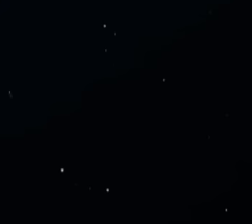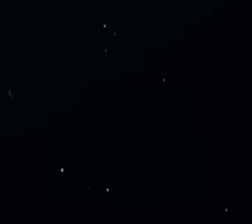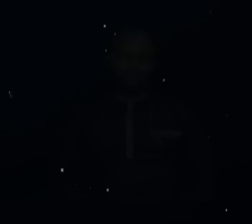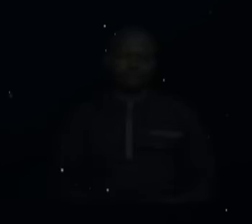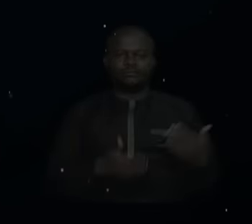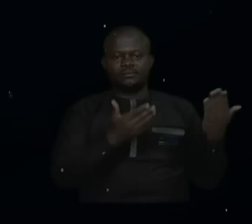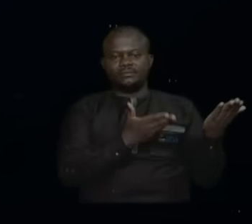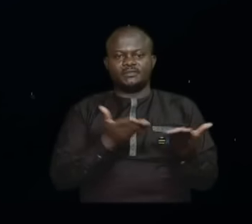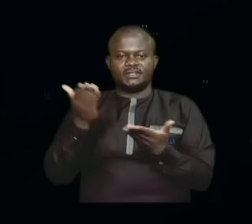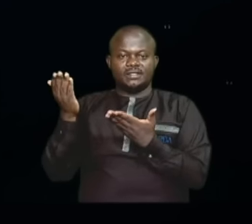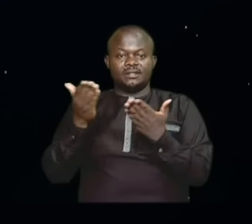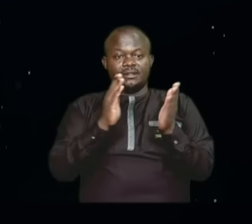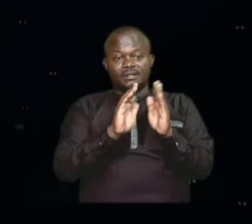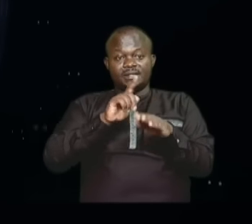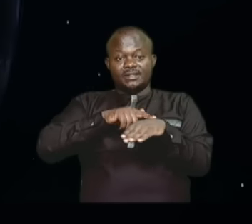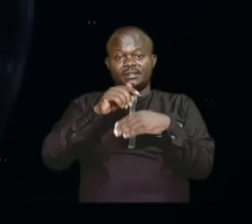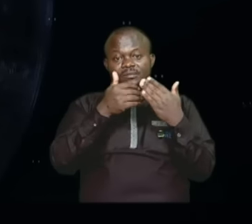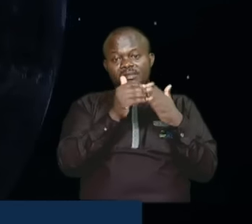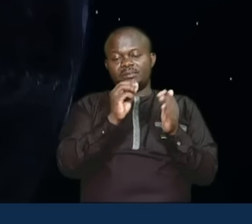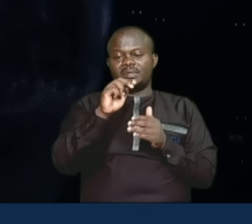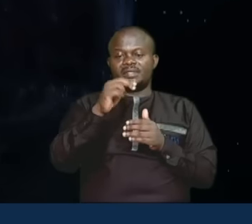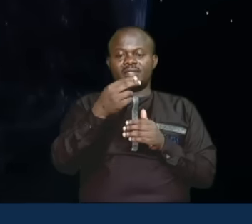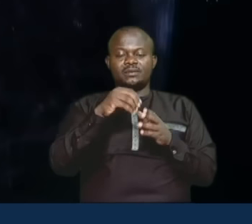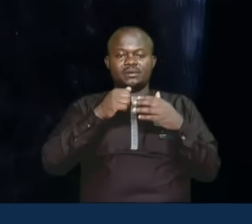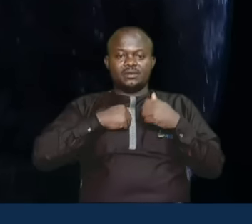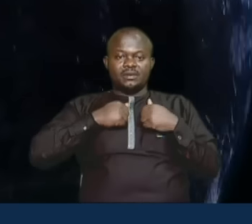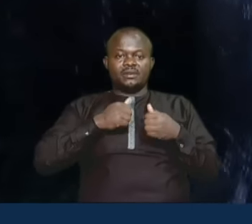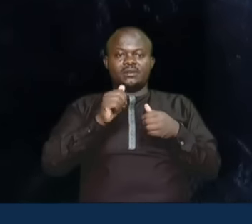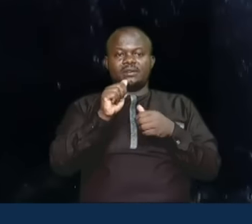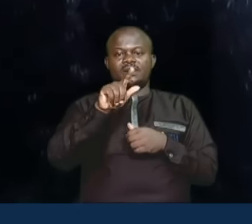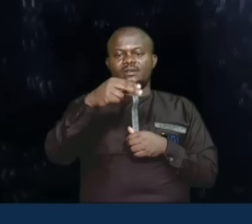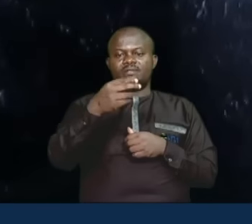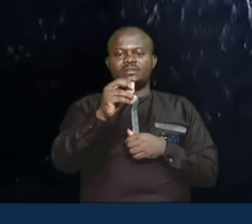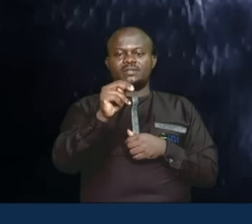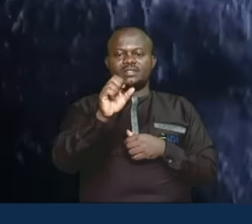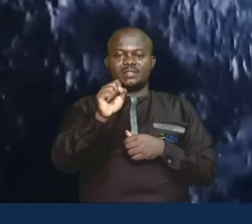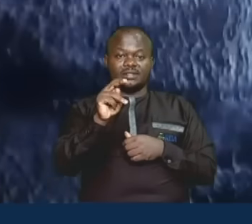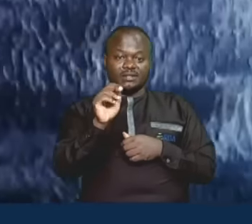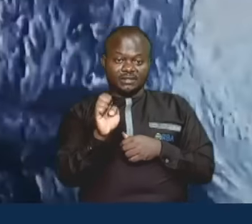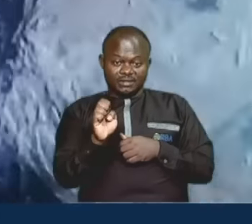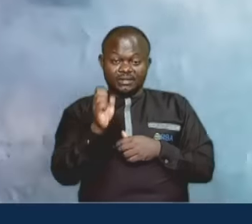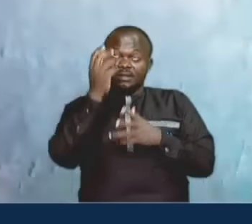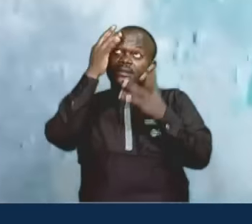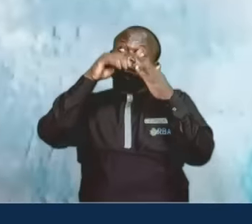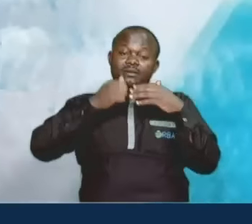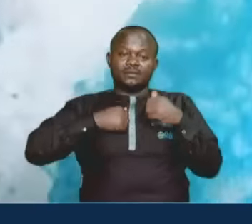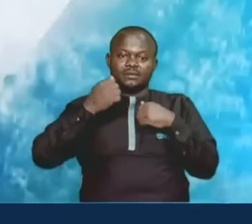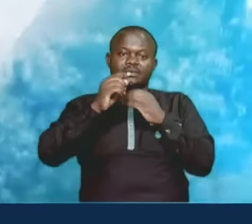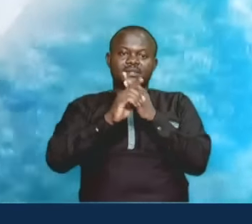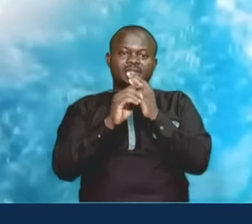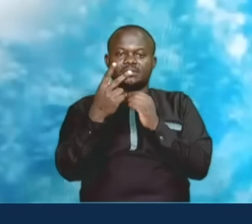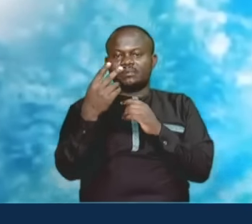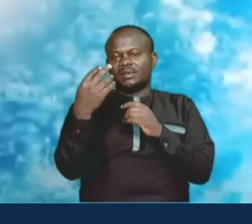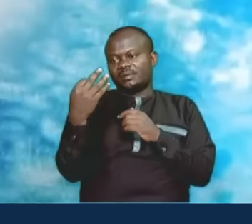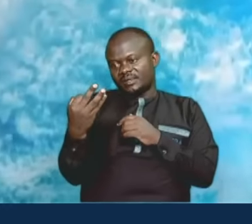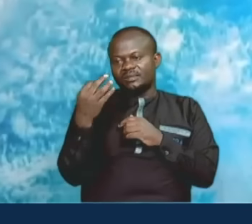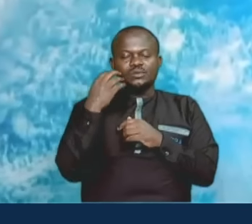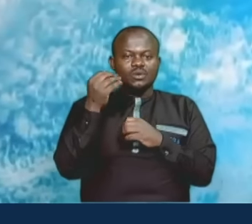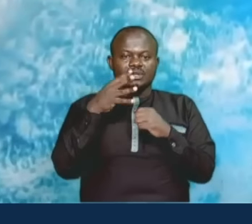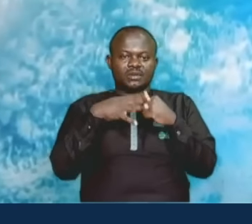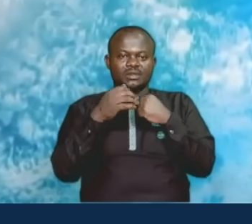Ikaze ku mwanya witeganya gihe mutegurirwa na Meteo Rwanda mugiye kurigezwaho na Francine Musanganire. Ikirere cy'u Rwanda kuri tariki ya